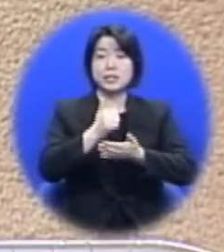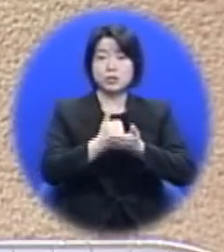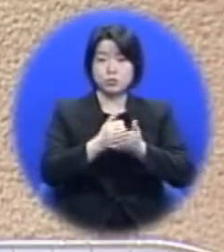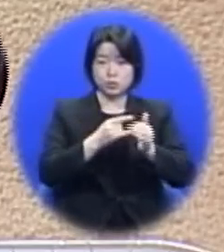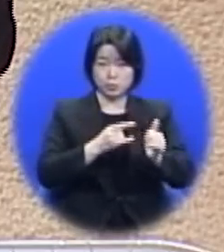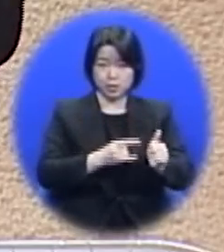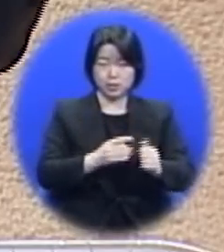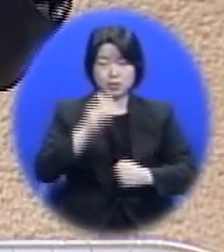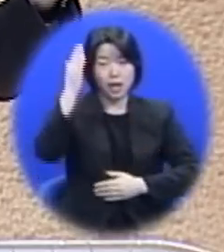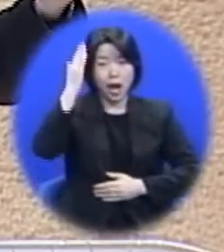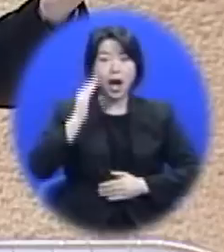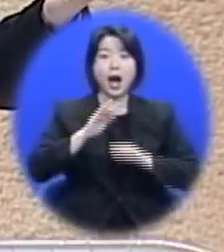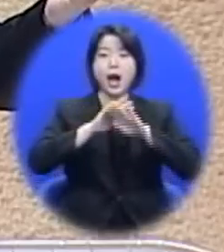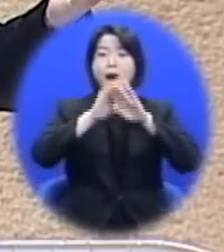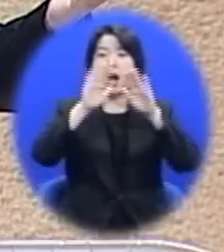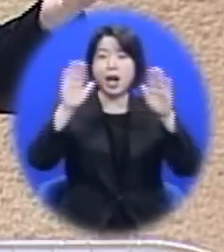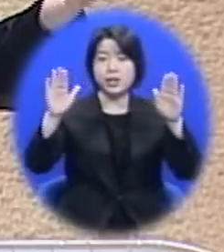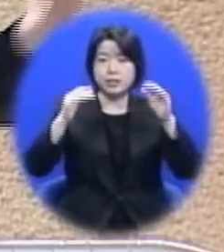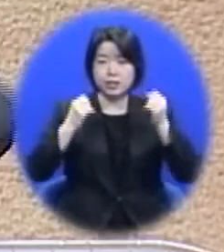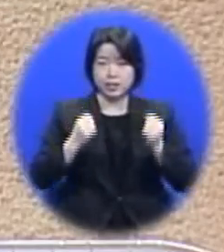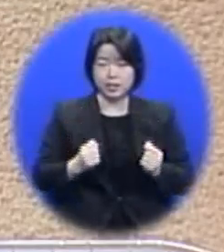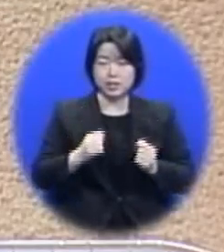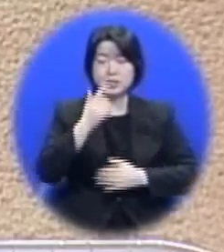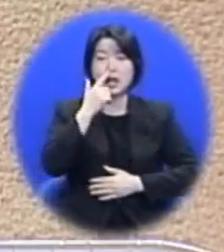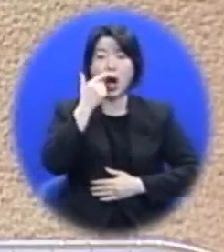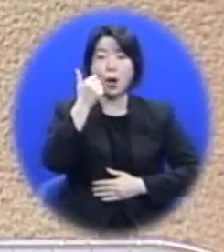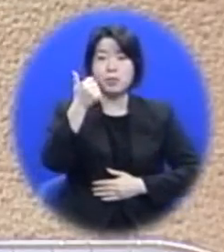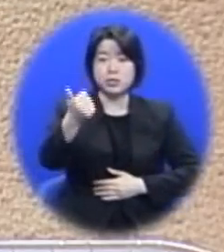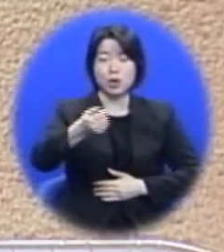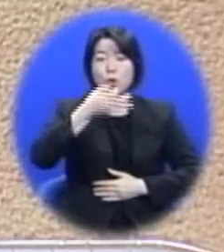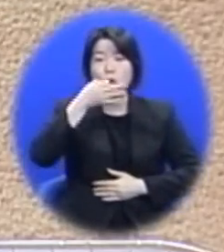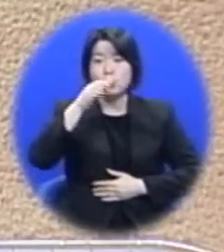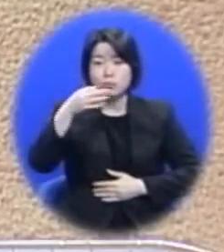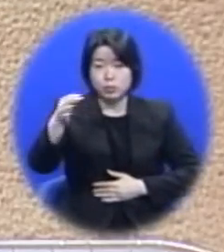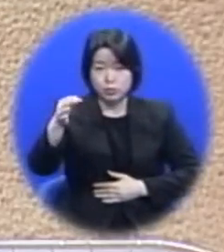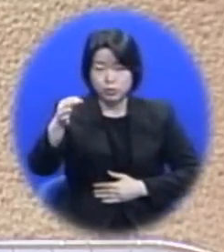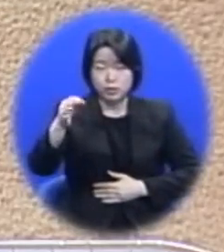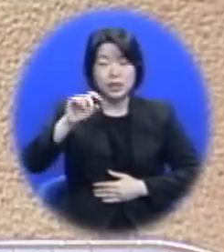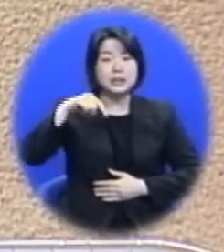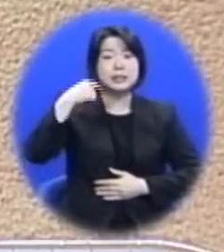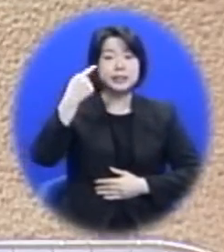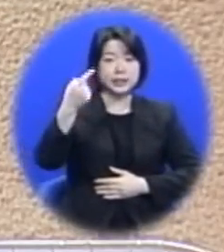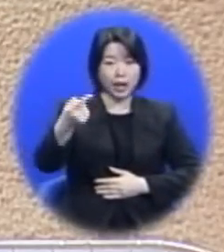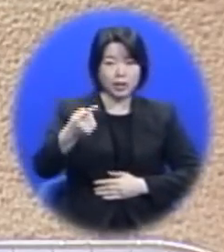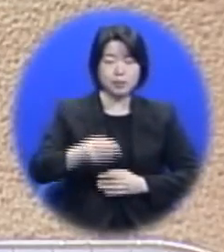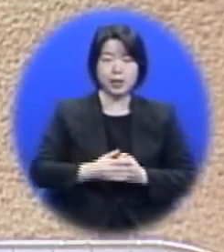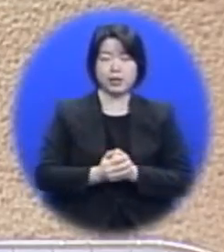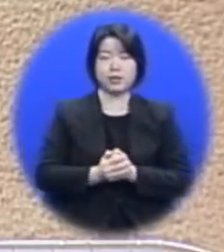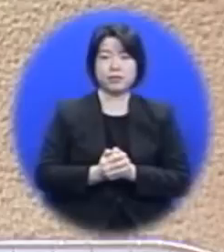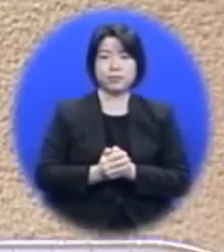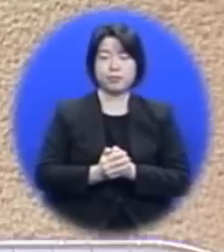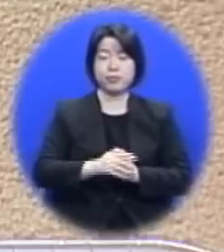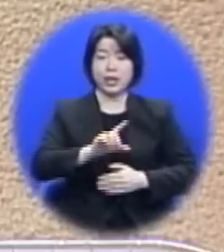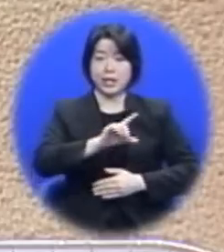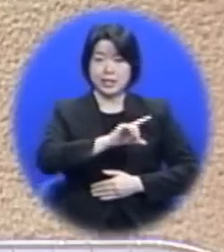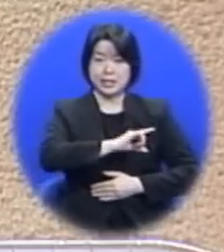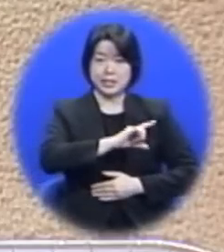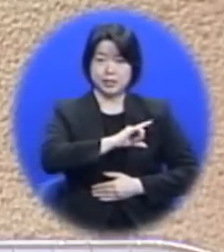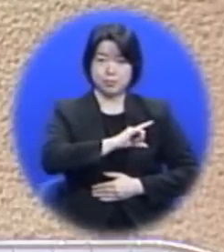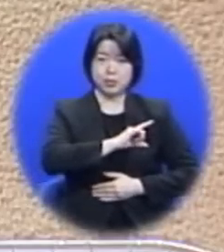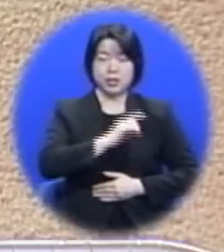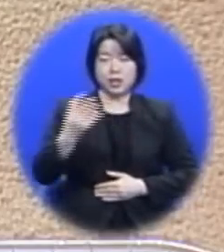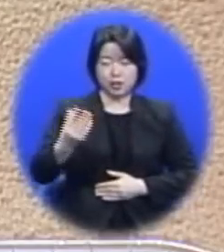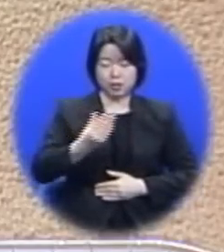예수님께서는 하늘에 계신 아버지라고 그렇게 하나님을 부르라고 하시고는 바로 이어서 이름이